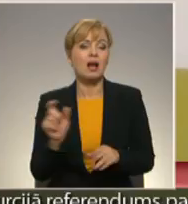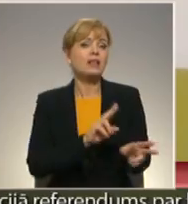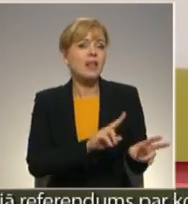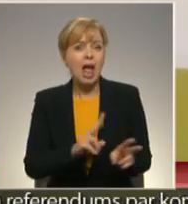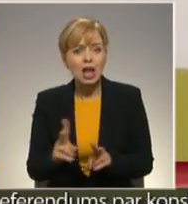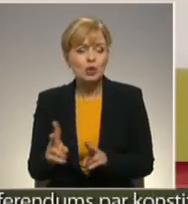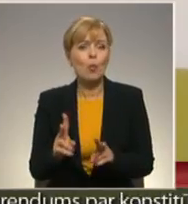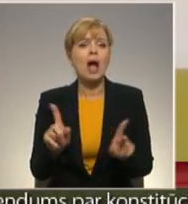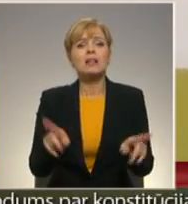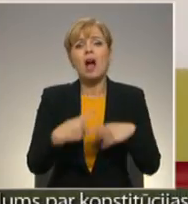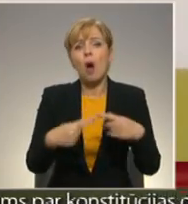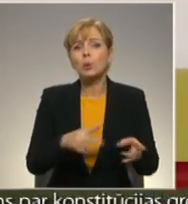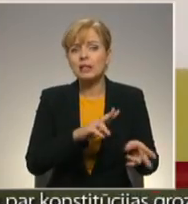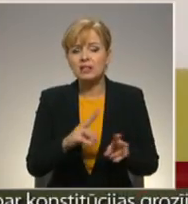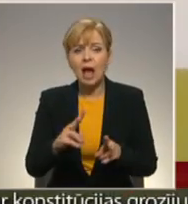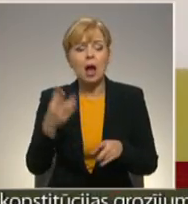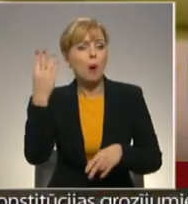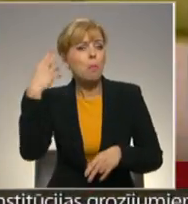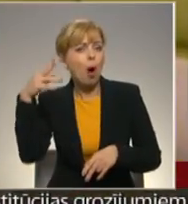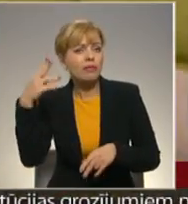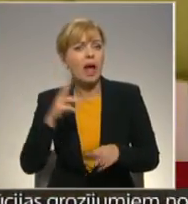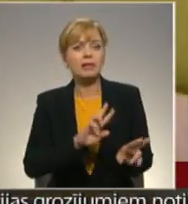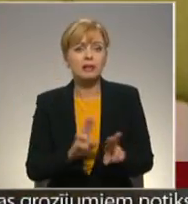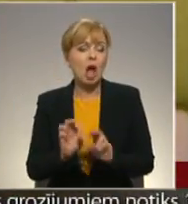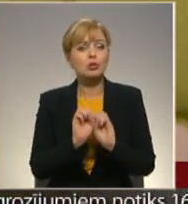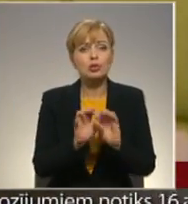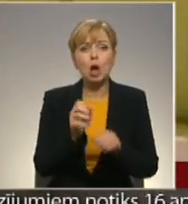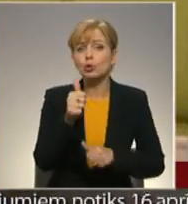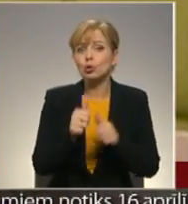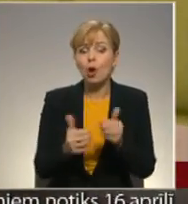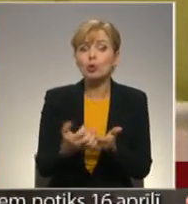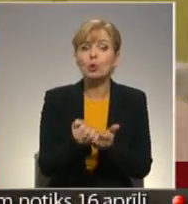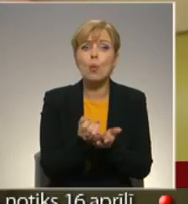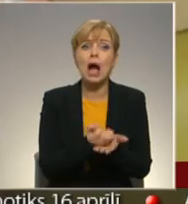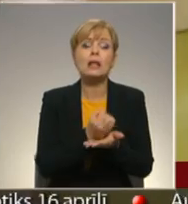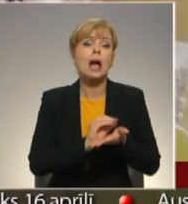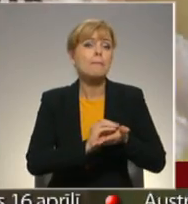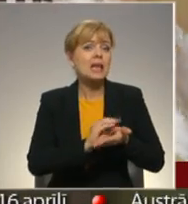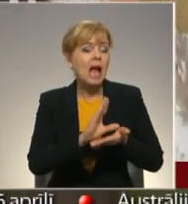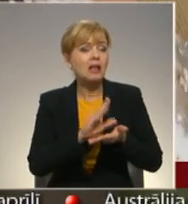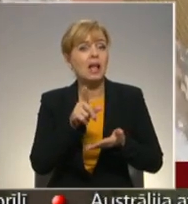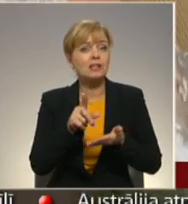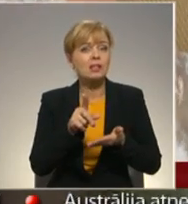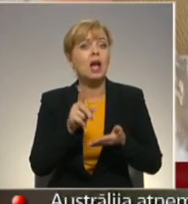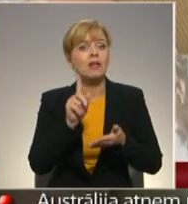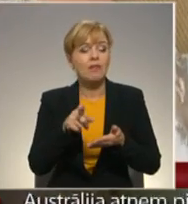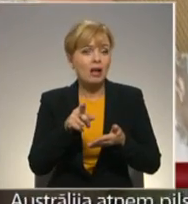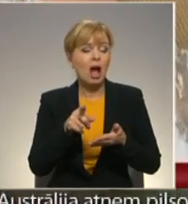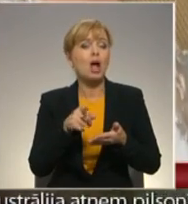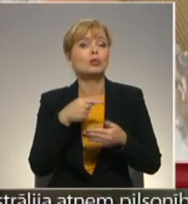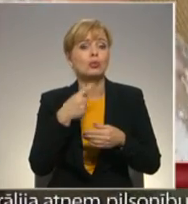dejo gan tautu dejas, gan modernajās dejās. Stāstot par konkursos gūto pieredzi, Līga uzsver, tā ir iespēja laust